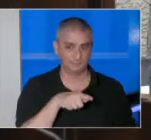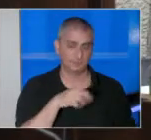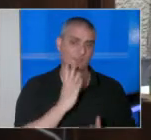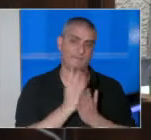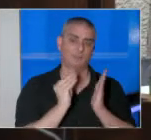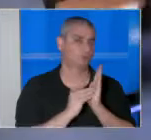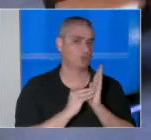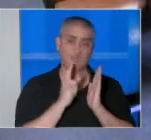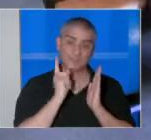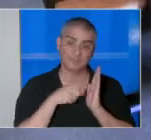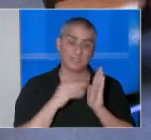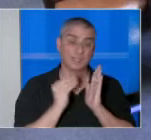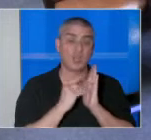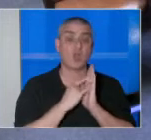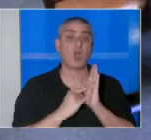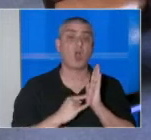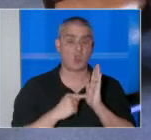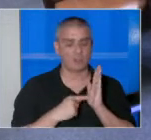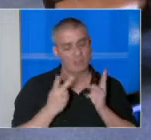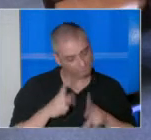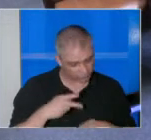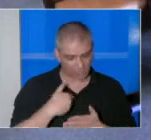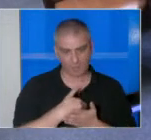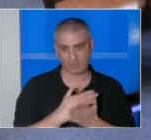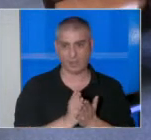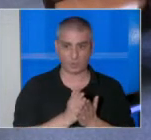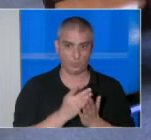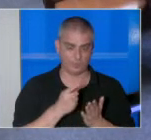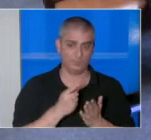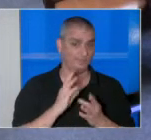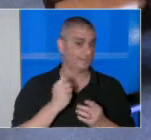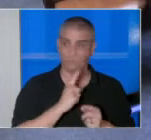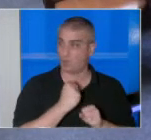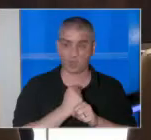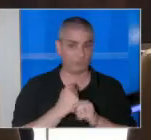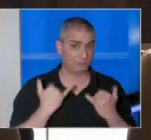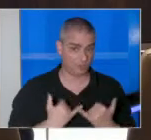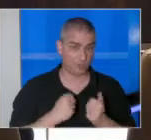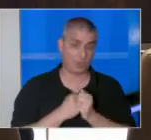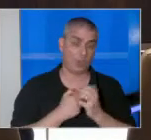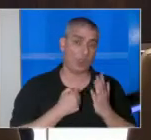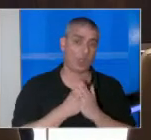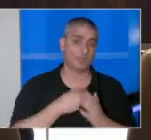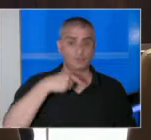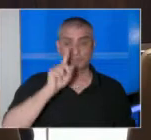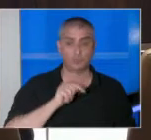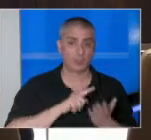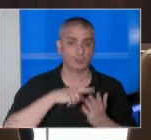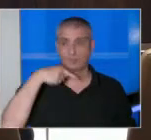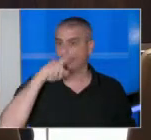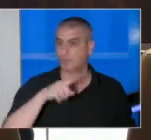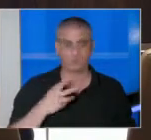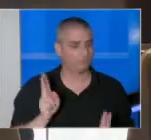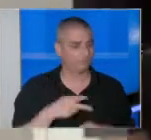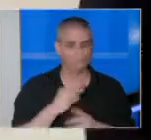שוריינה, אבל צריך לחוקק חוק שיאפשר את חלוקתם, ואם זה לא יעשה היום או עד הראשון לינואר, אז לא יהיה